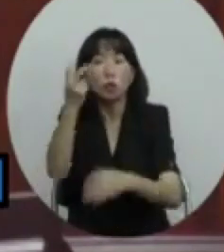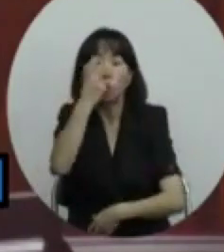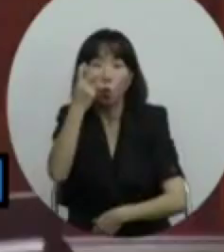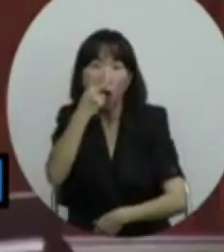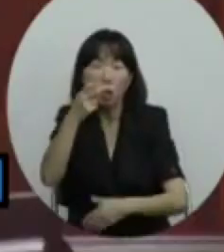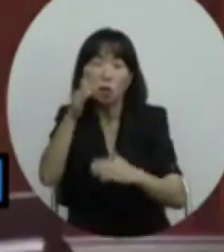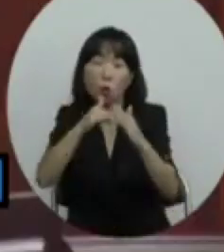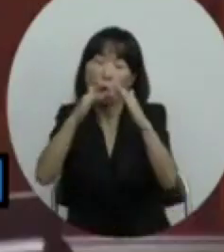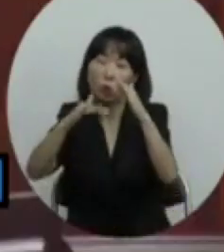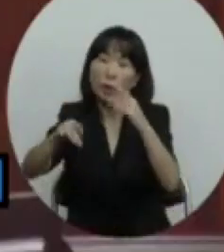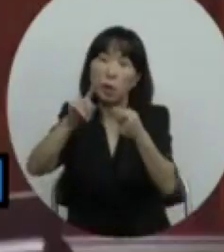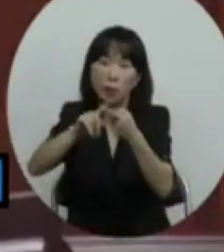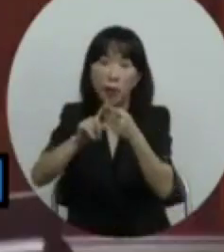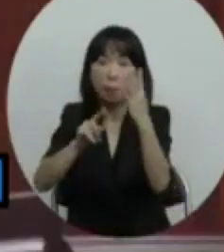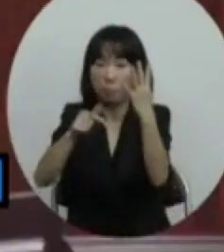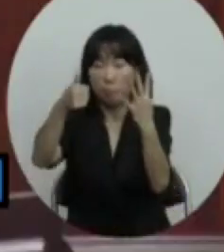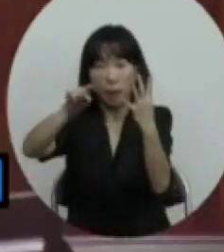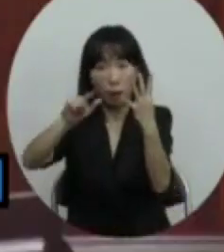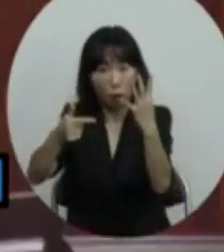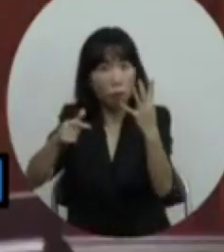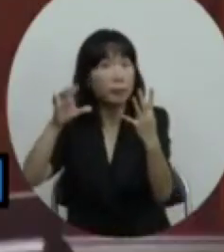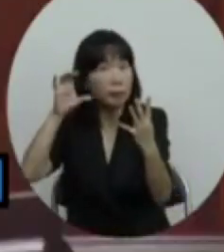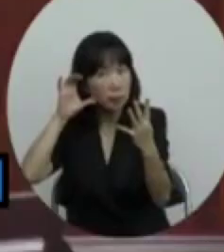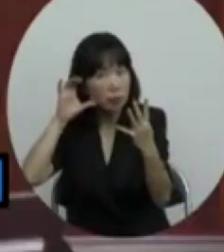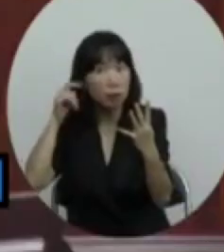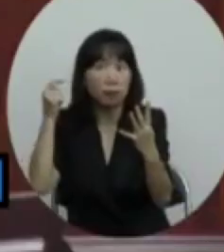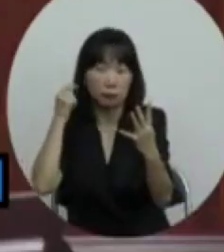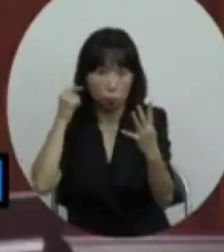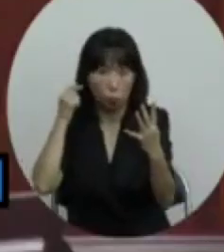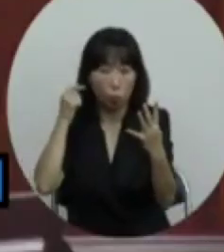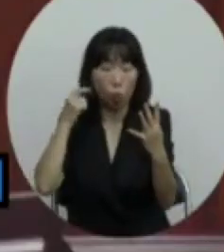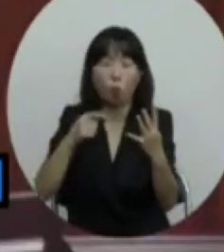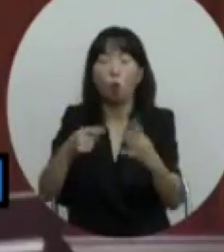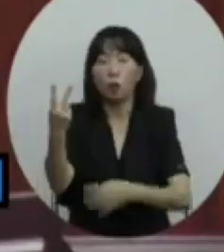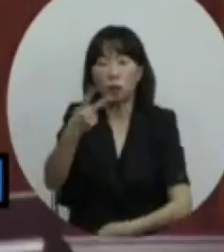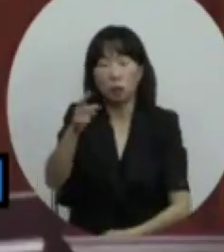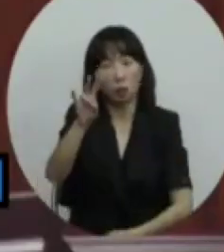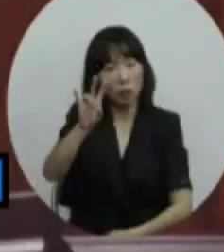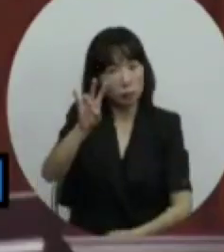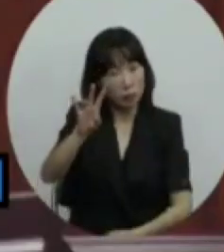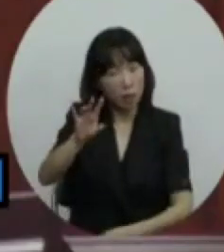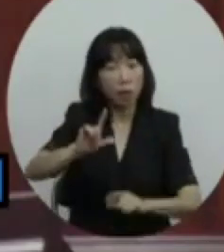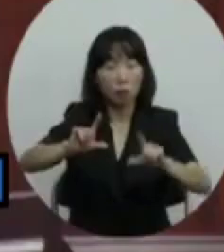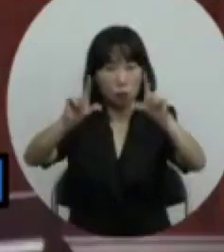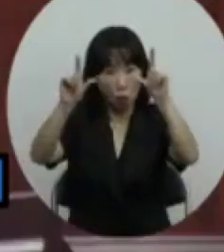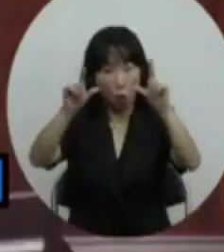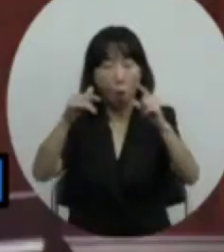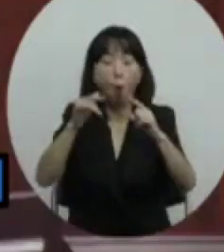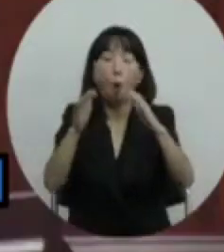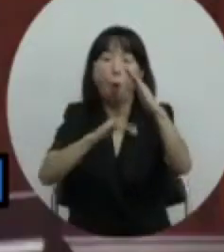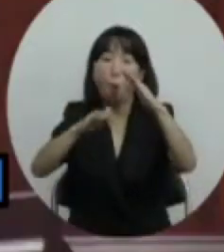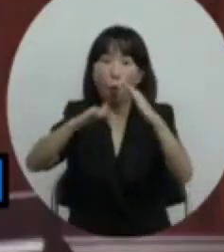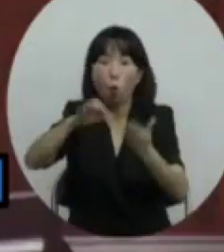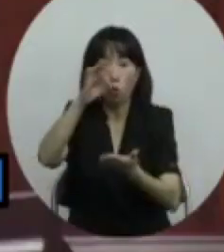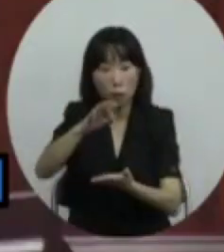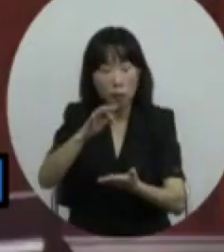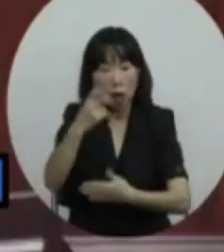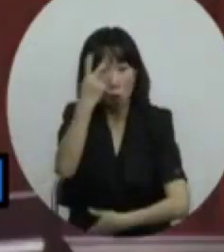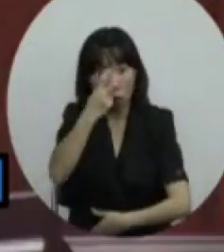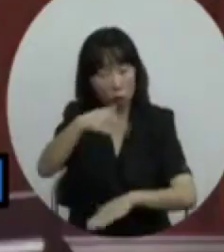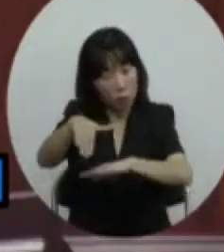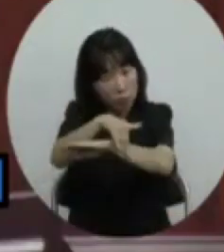등 4건의 의견 청취, 2024년도 제3차 공유재산관리계획 변경안,